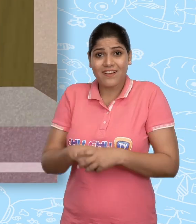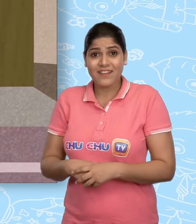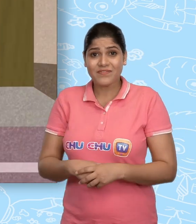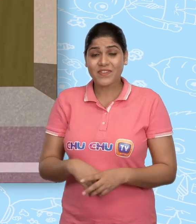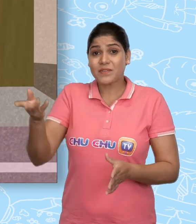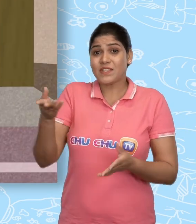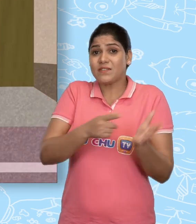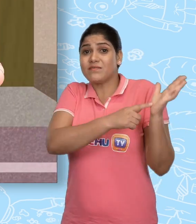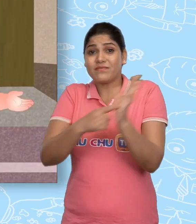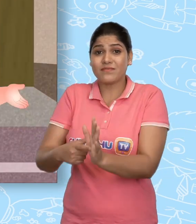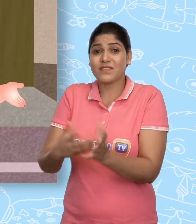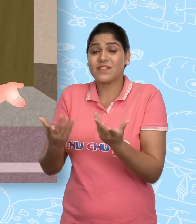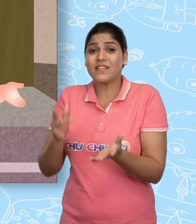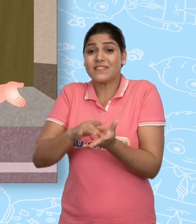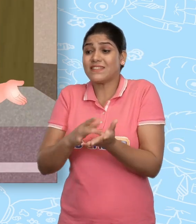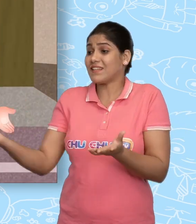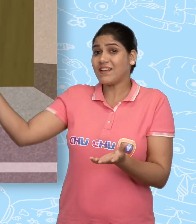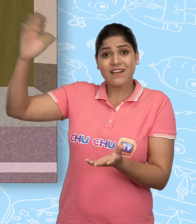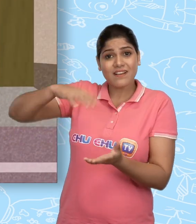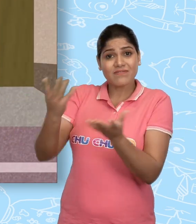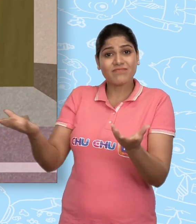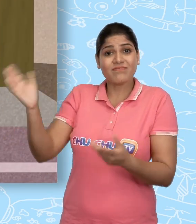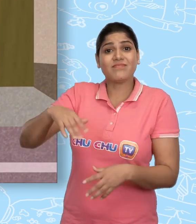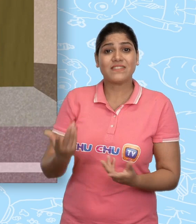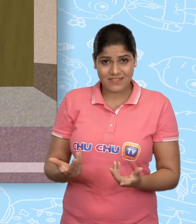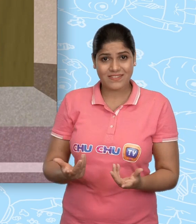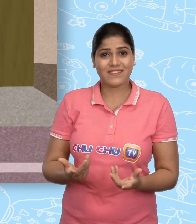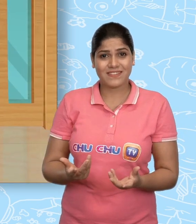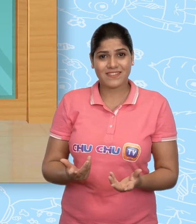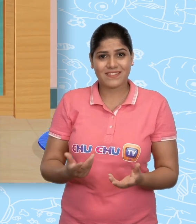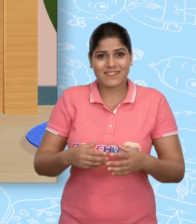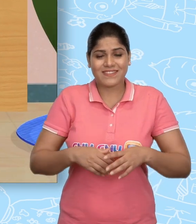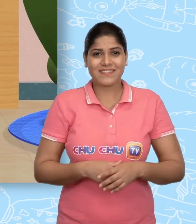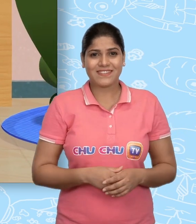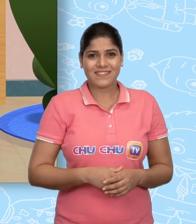ओहा, हम इसे ये भी दिखा सकते हैं ये चीजें आती कहाँ से हैं।